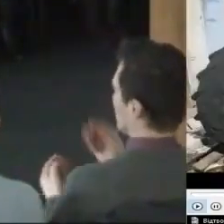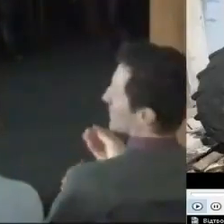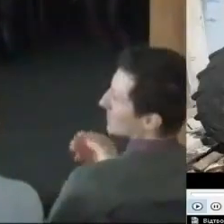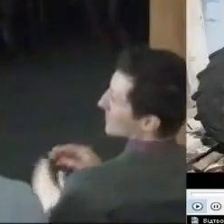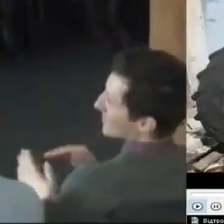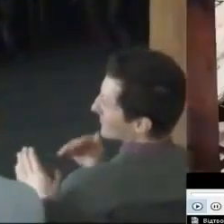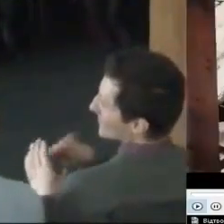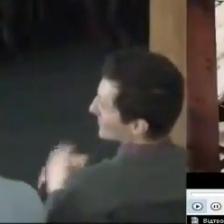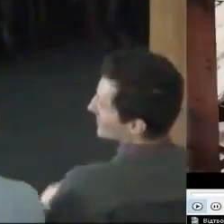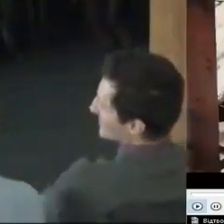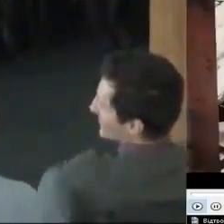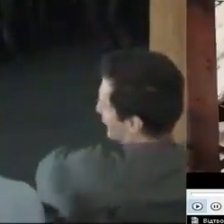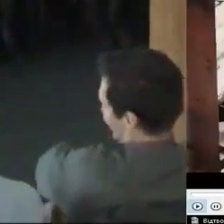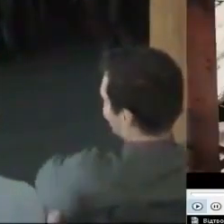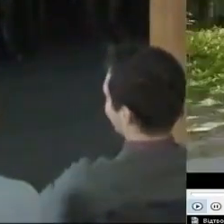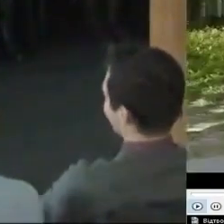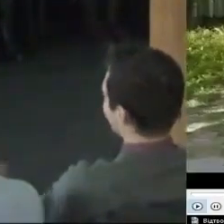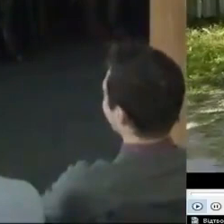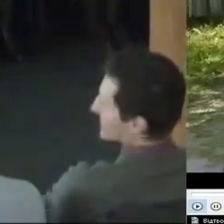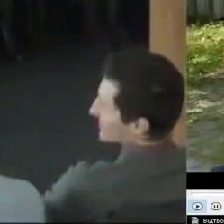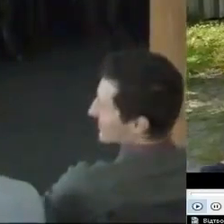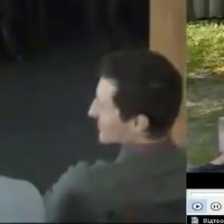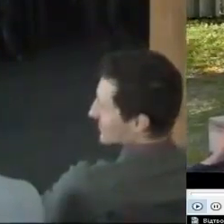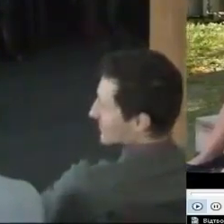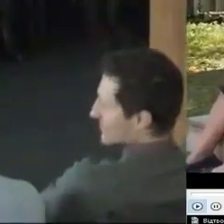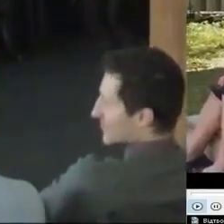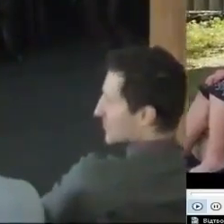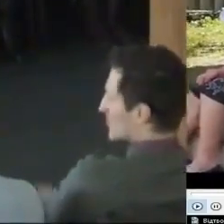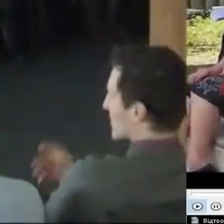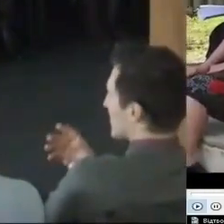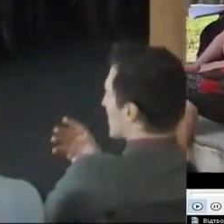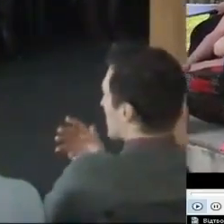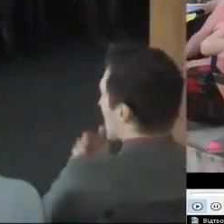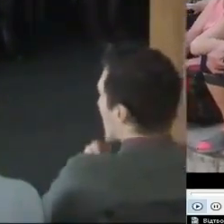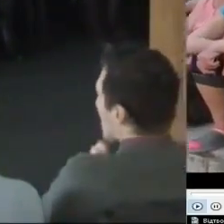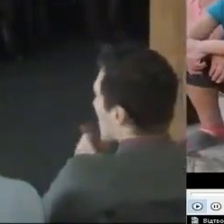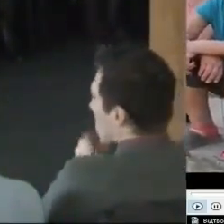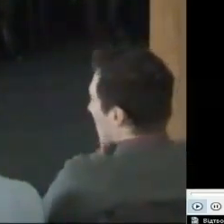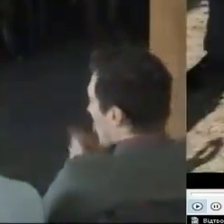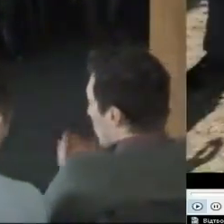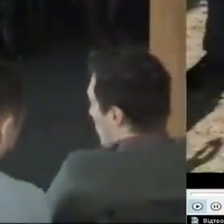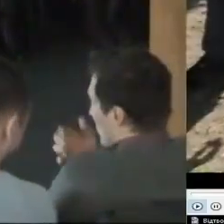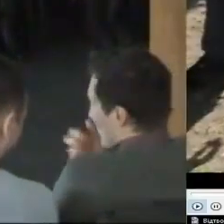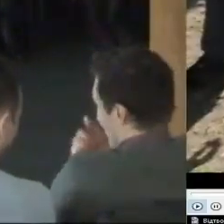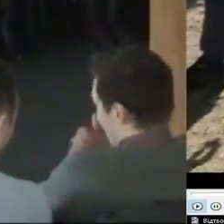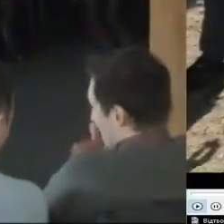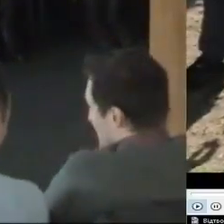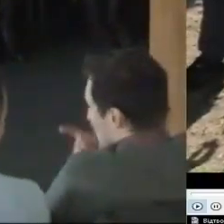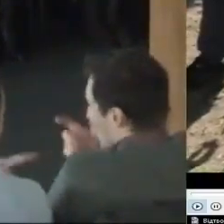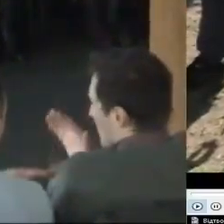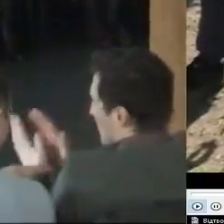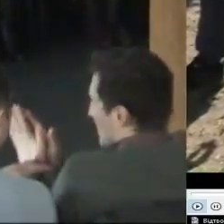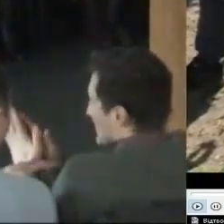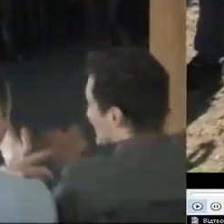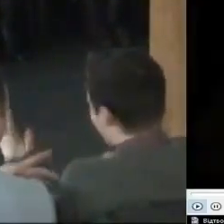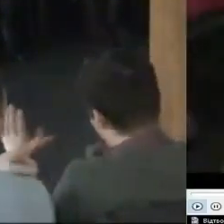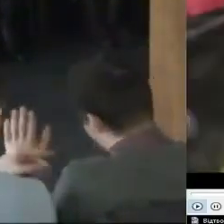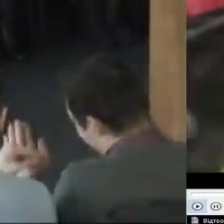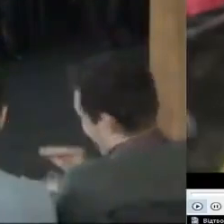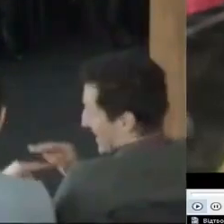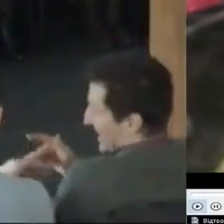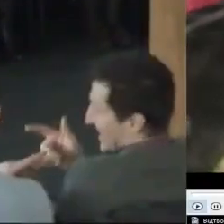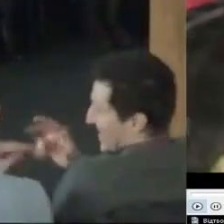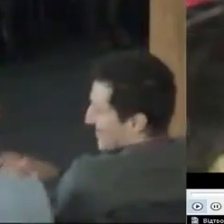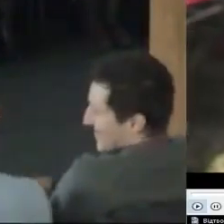і сьогодні тут мешкають люди. Ростуть діти. Не лише у Славному, але й на всій території України є